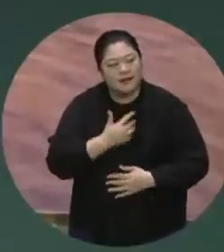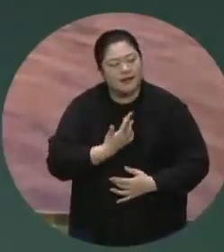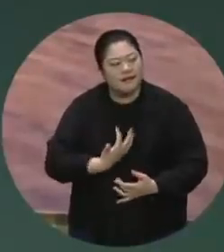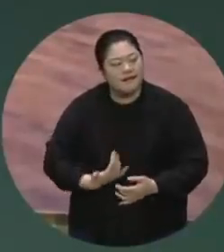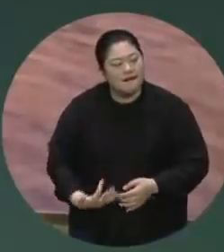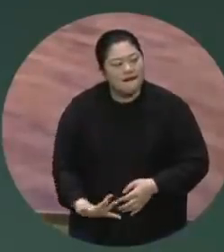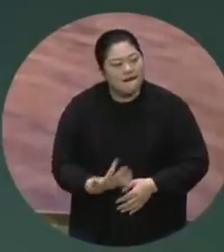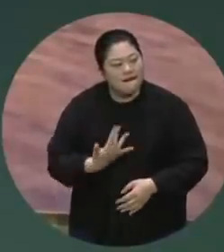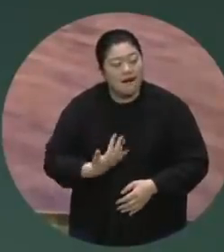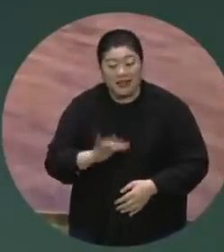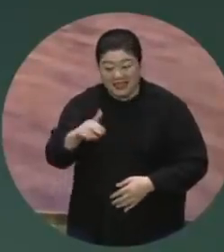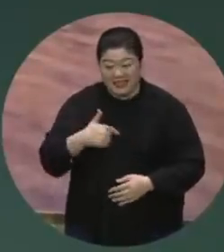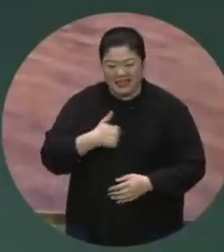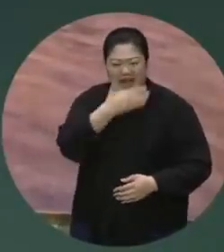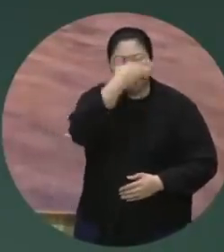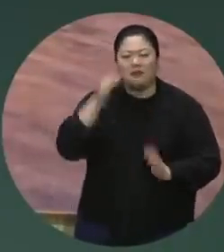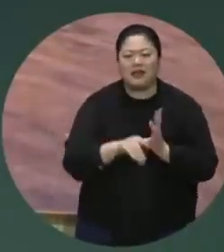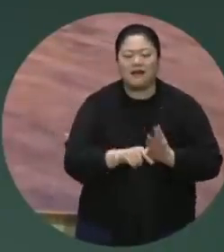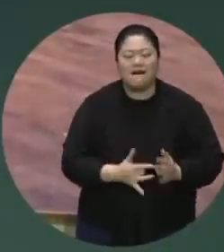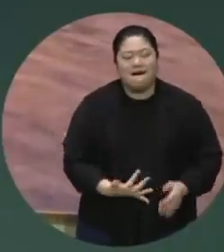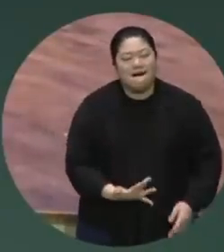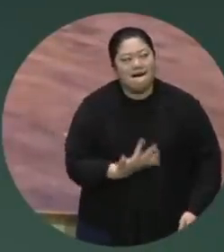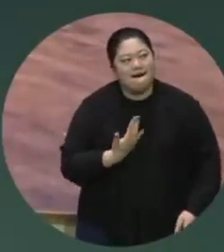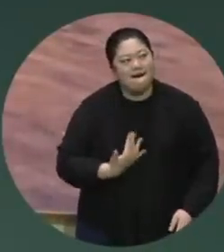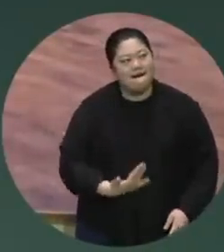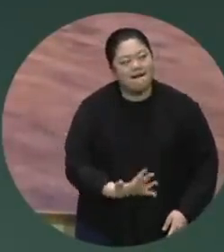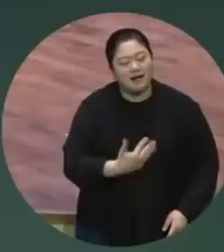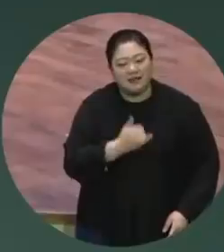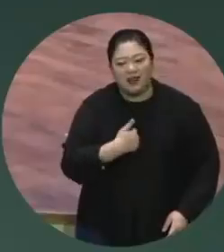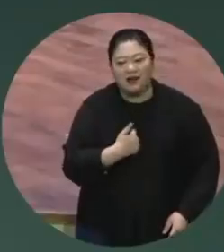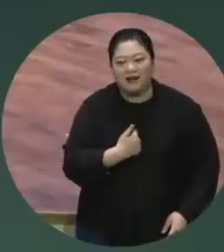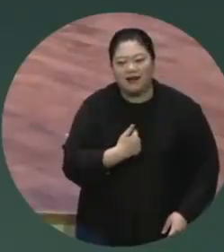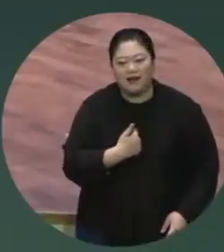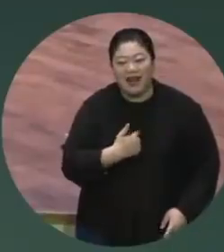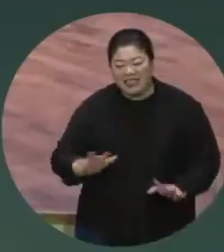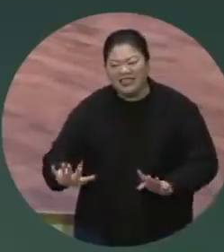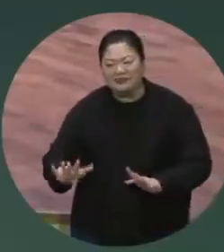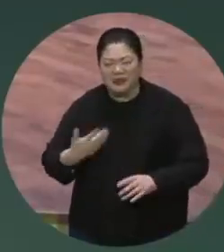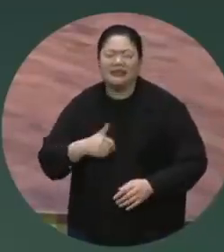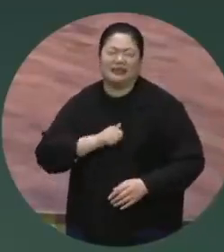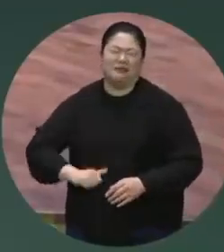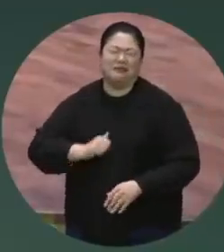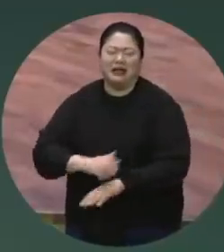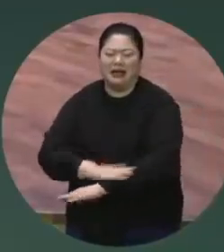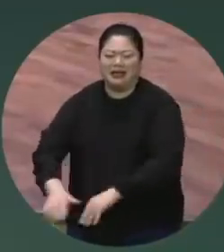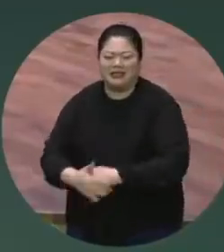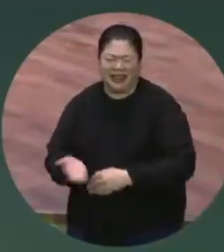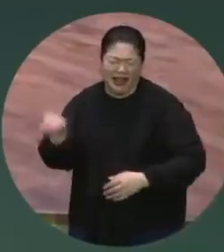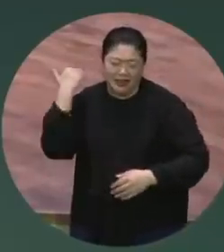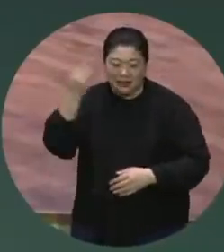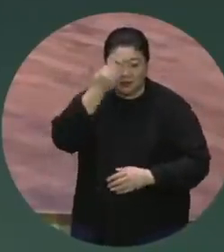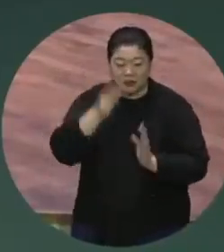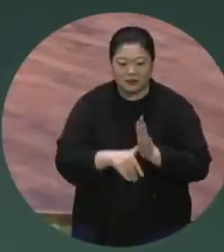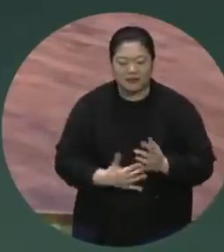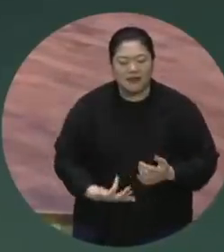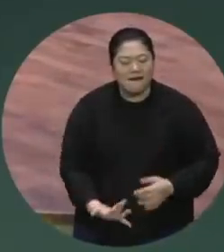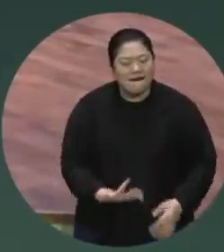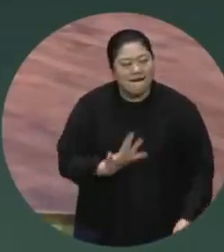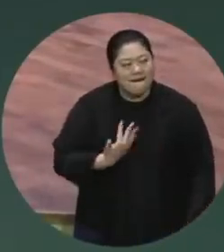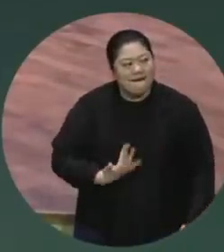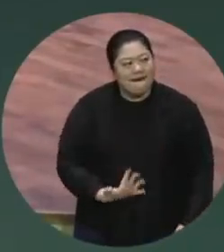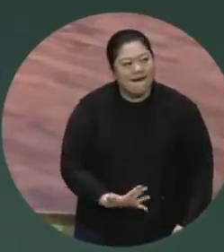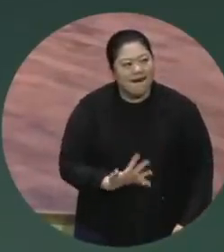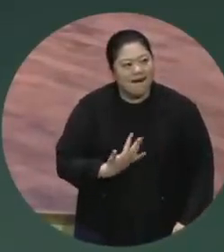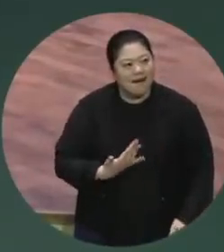저도 젊을 때는 좀 그랬었어요. 열 확 받으면 보이는 게 없어, 그냥 막. 근데 은혜